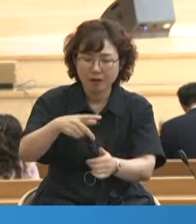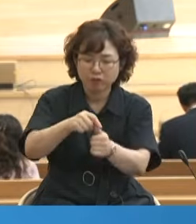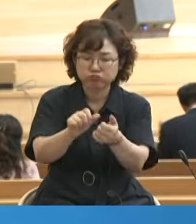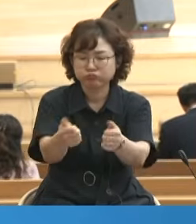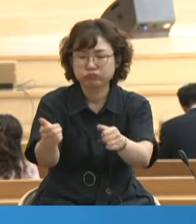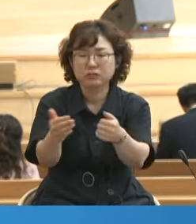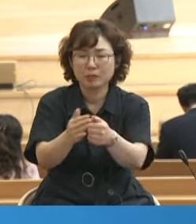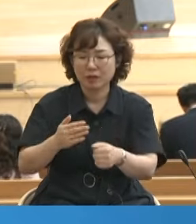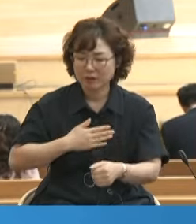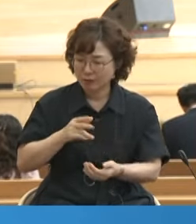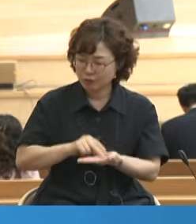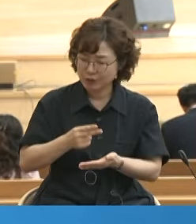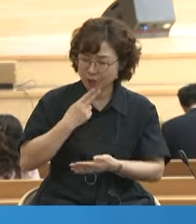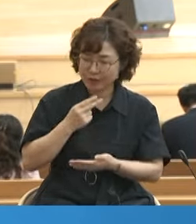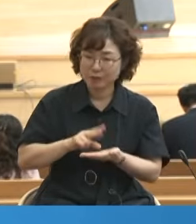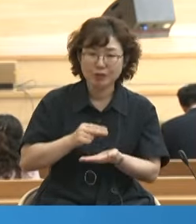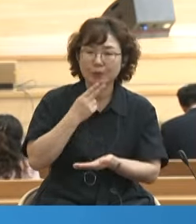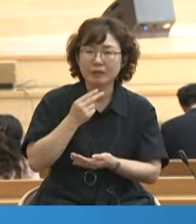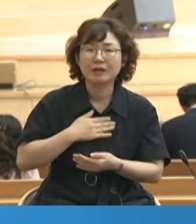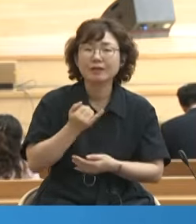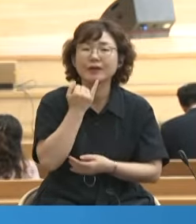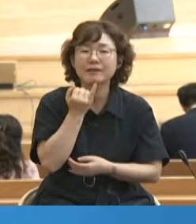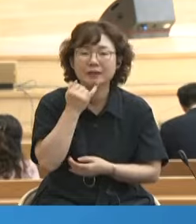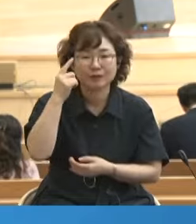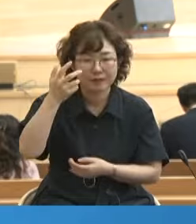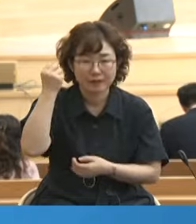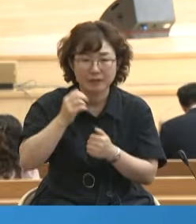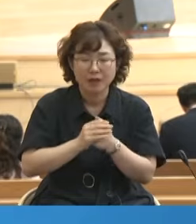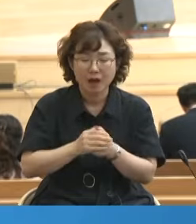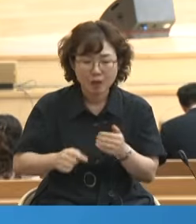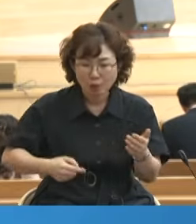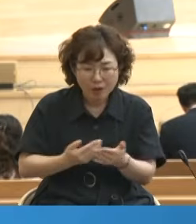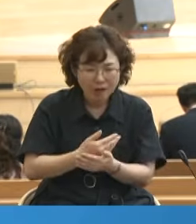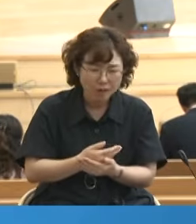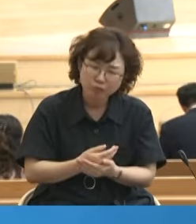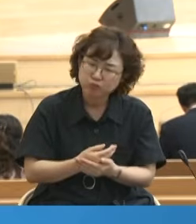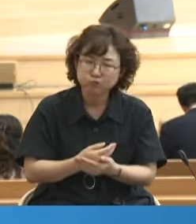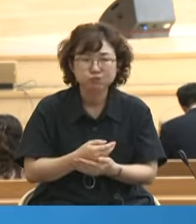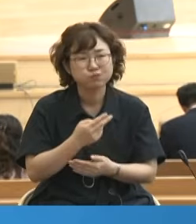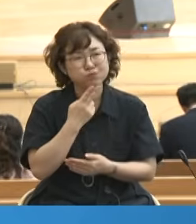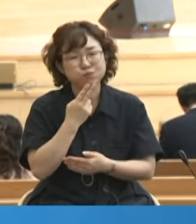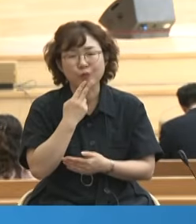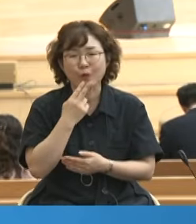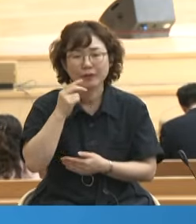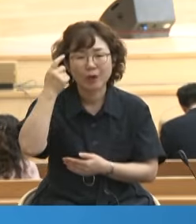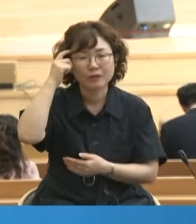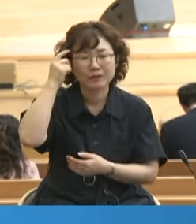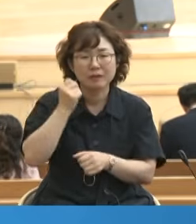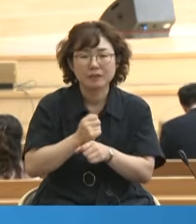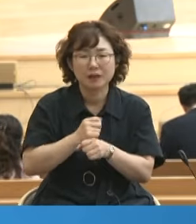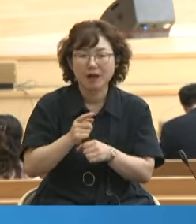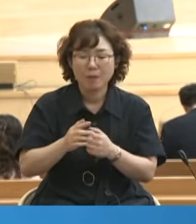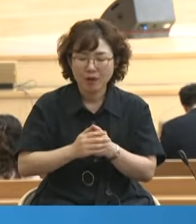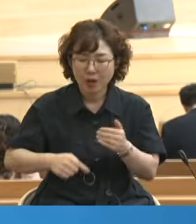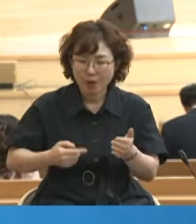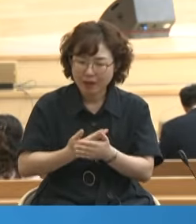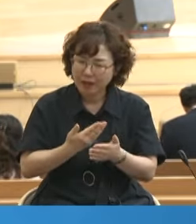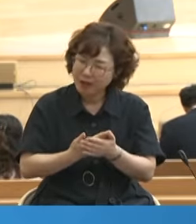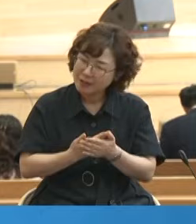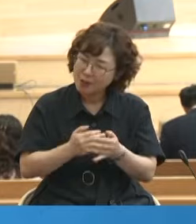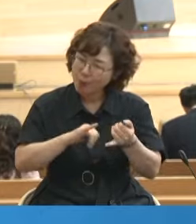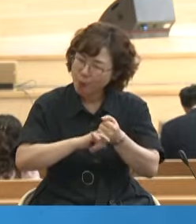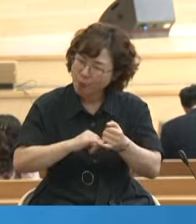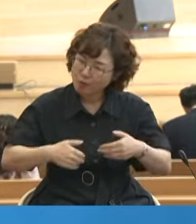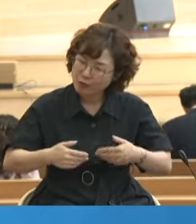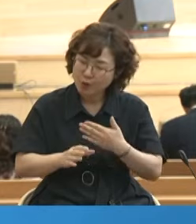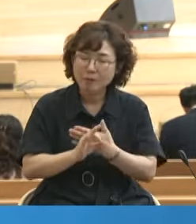문제 없다. 그렇게 생각합니다. 괜찮다고 생각. 회개할 거리가 뭐 짜들어 없다. 그렇게 생각합니다. 굳이 회개하려면 뭐